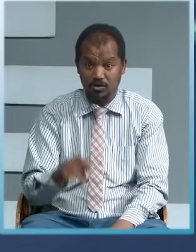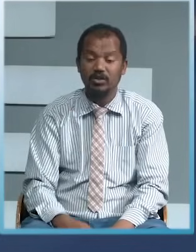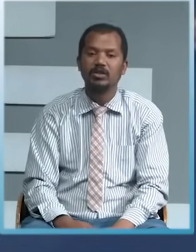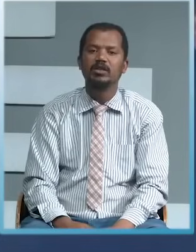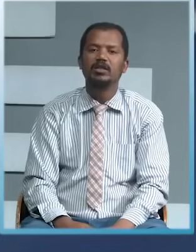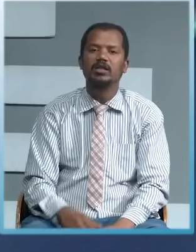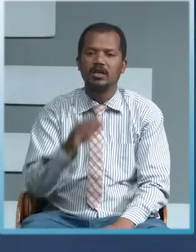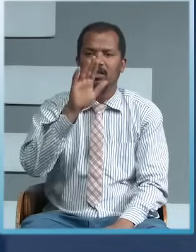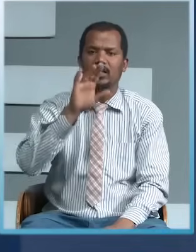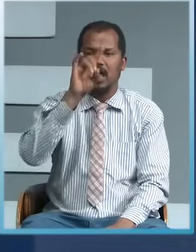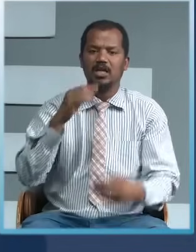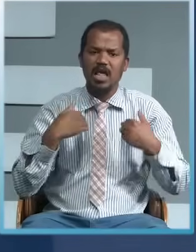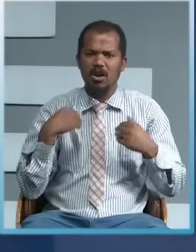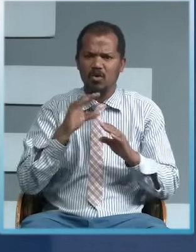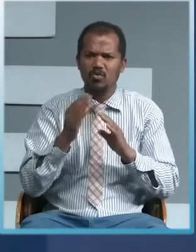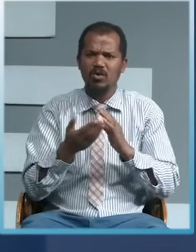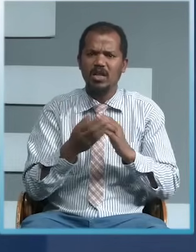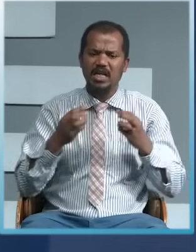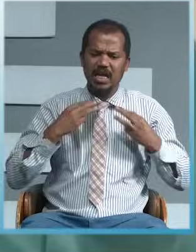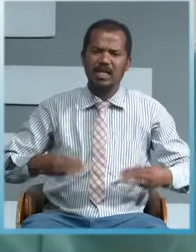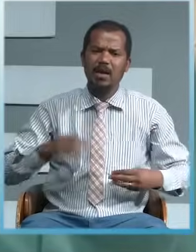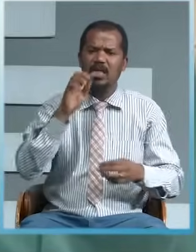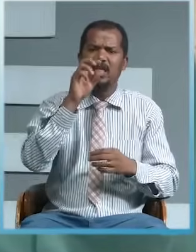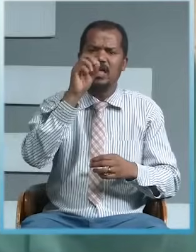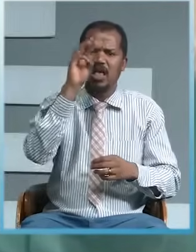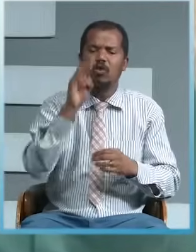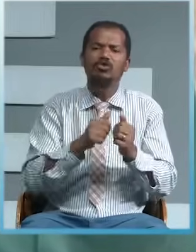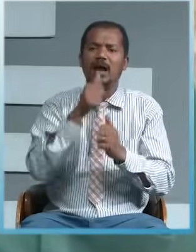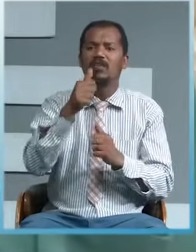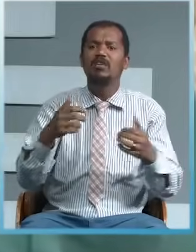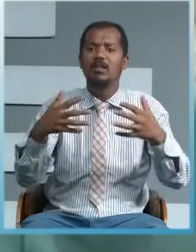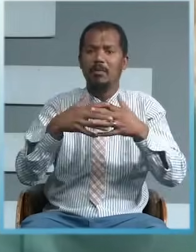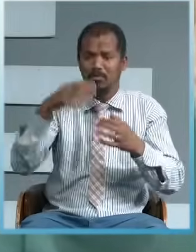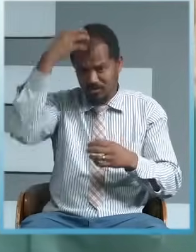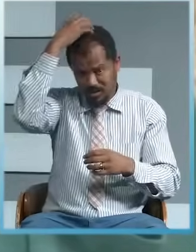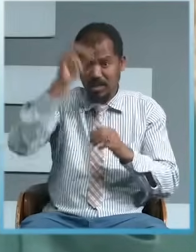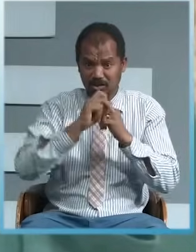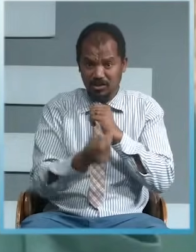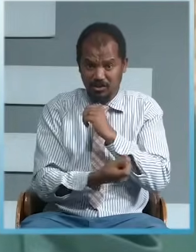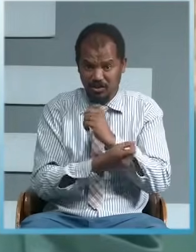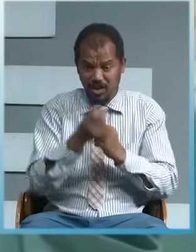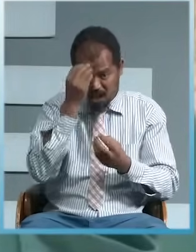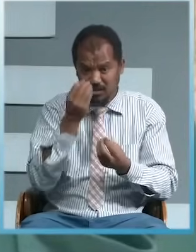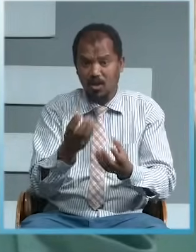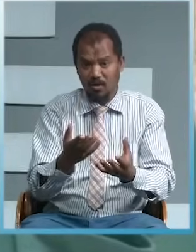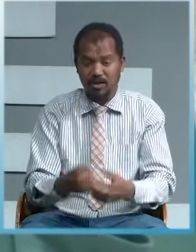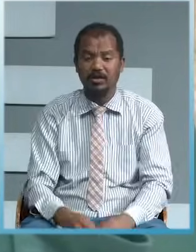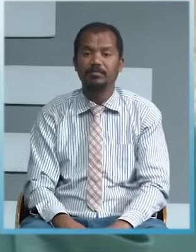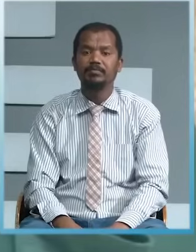كاوج بغازا يالو كونيتا كسباي قوسنت مالفون يتبابروت منغستات درجي